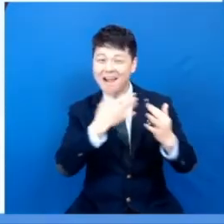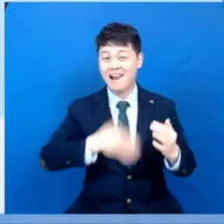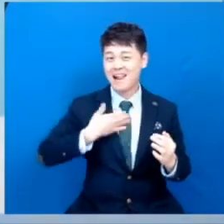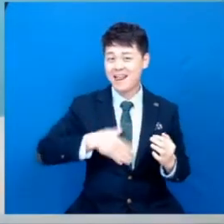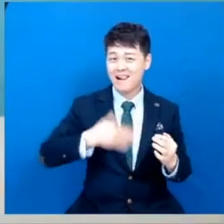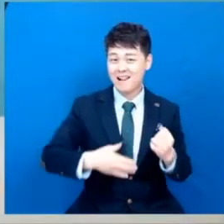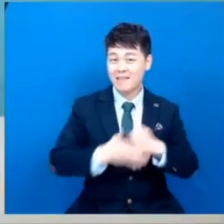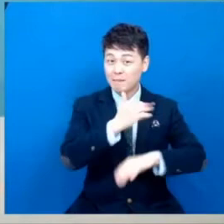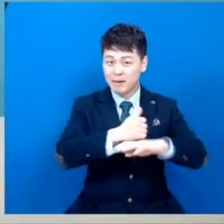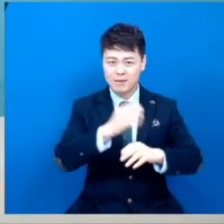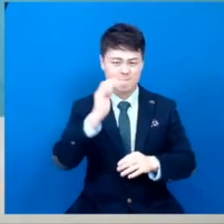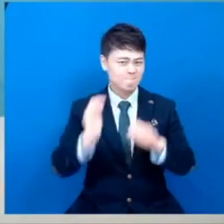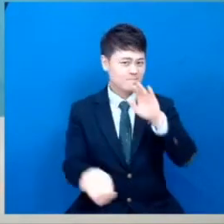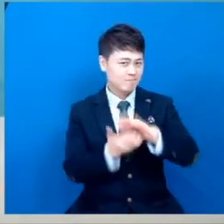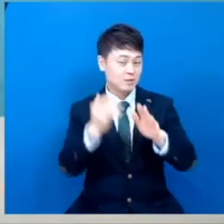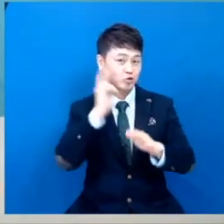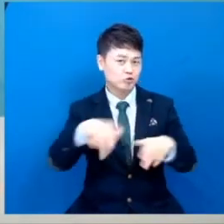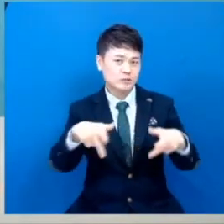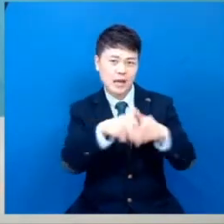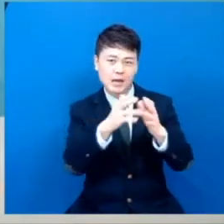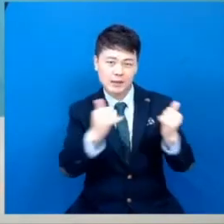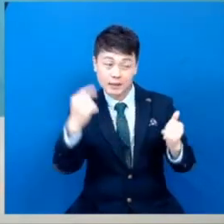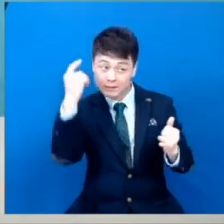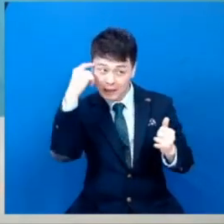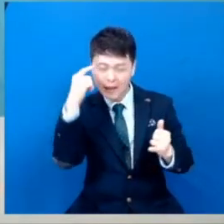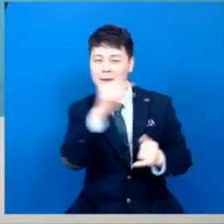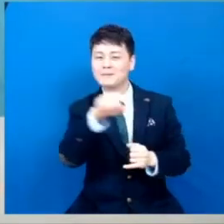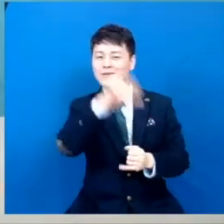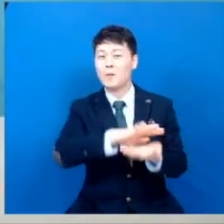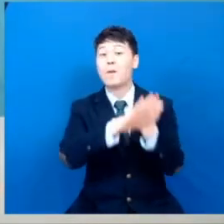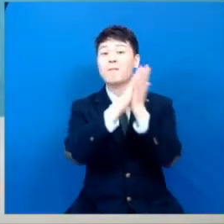발달 장애인에 대한 인식이 긍정적으로 변화되었습니다